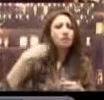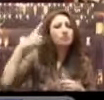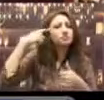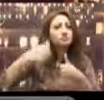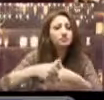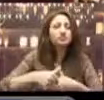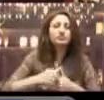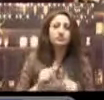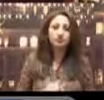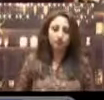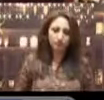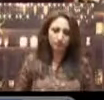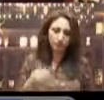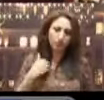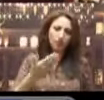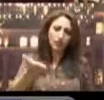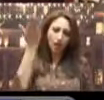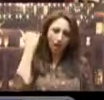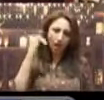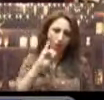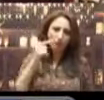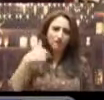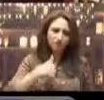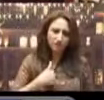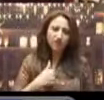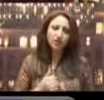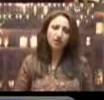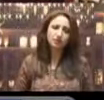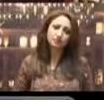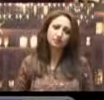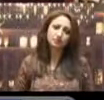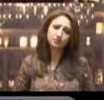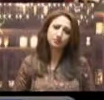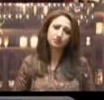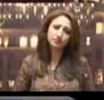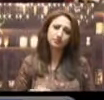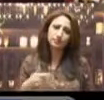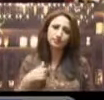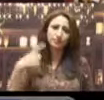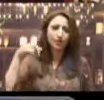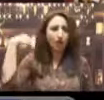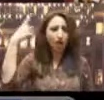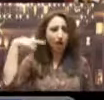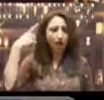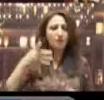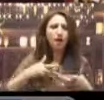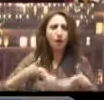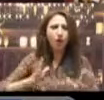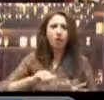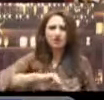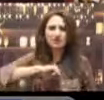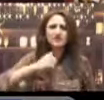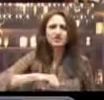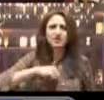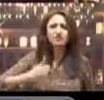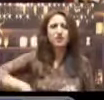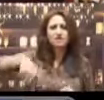محطات زي مثلا هقول لك محطه مهمه في حياتي، يوم ما كانت احلامي كلها مقتصره على كره القدم، وجاي يوم عرفت